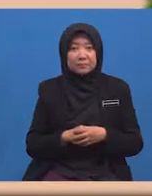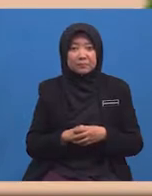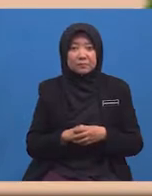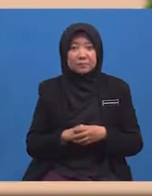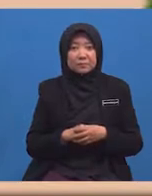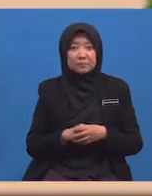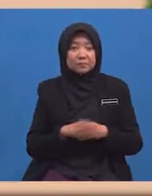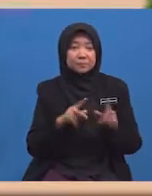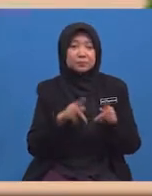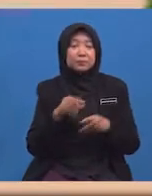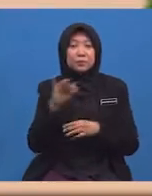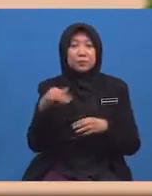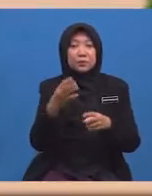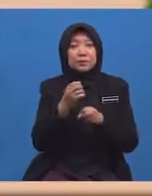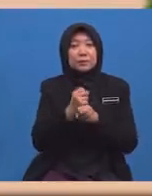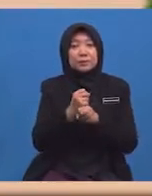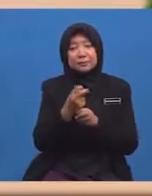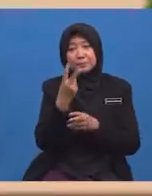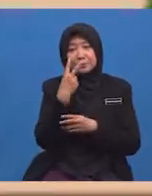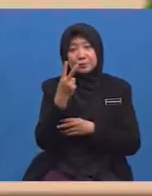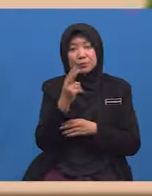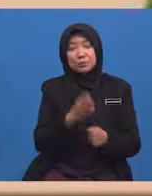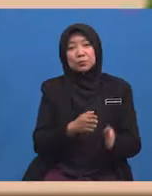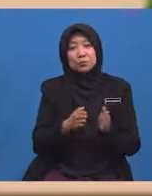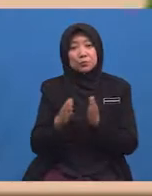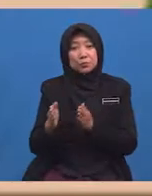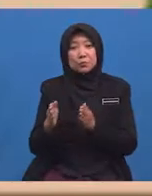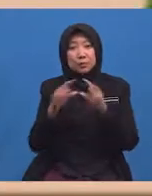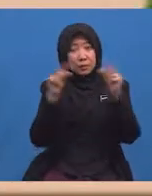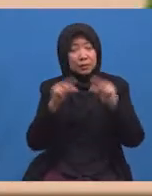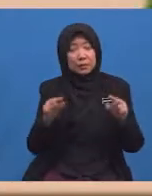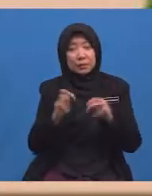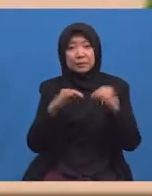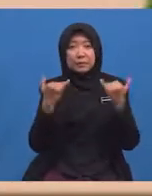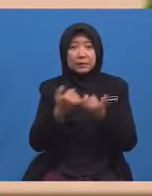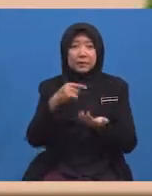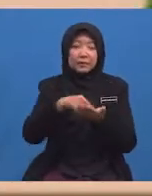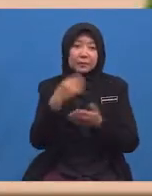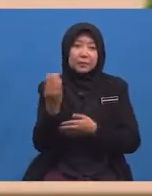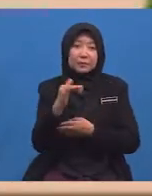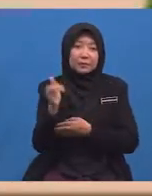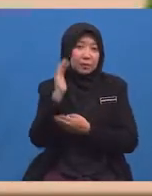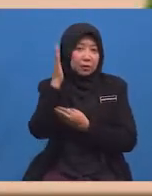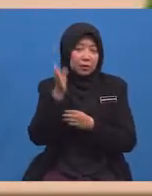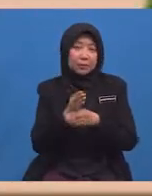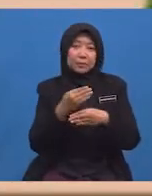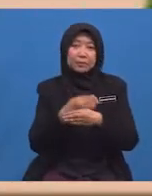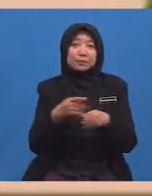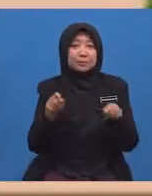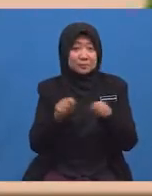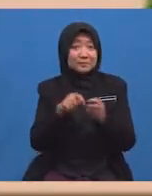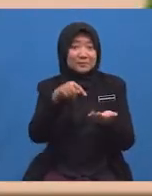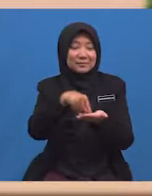Anak-anak pelajar juga dapat perhatikan susun lapis masyarakat ini biasanya akan berbentuk seperti